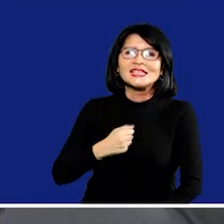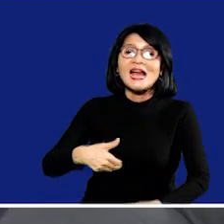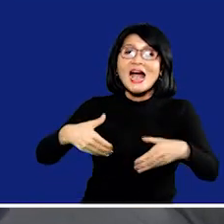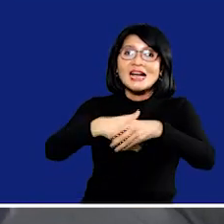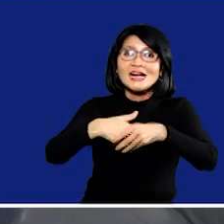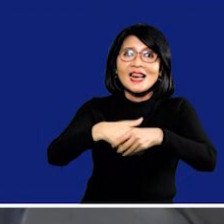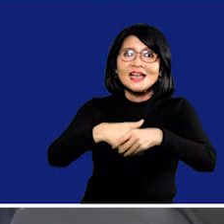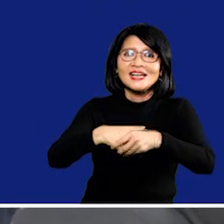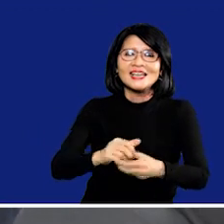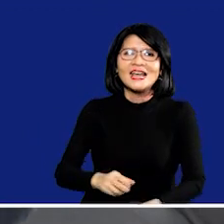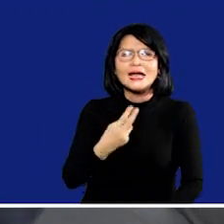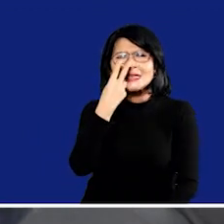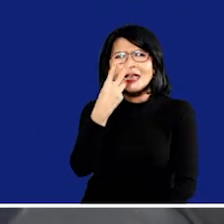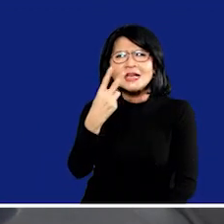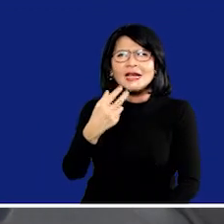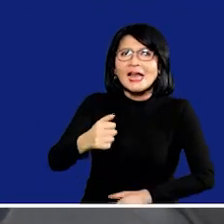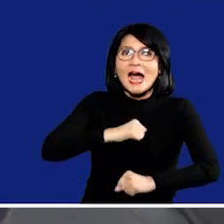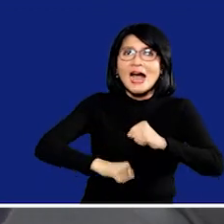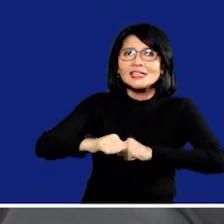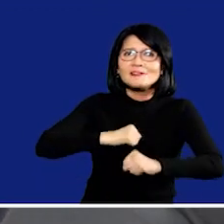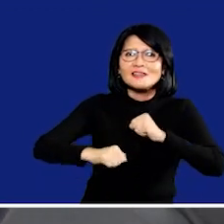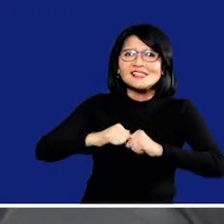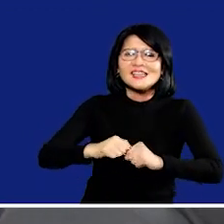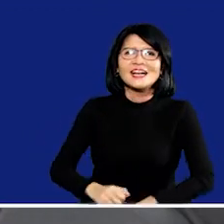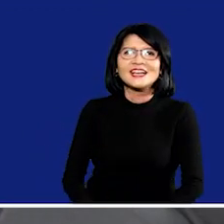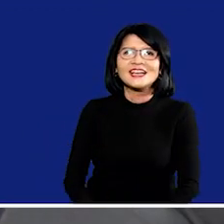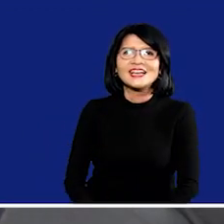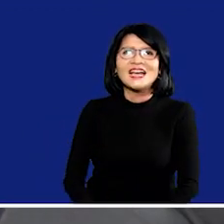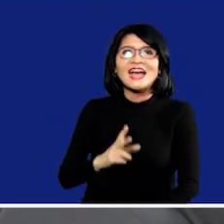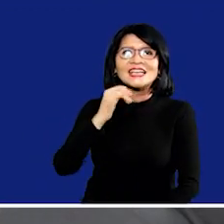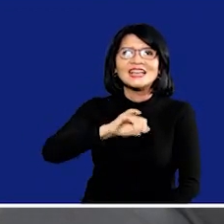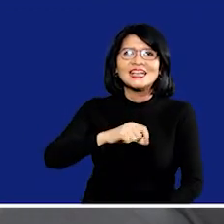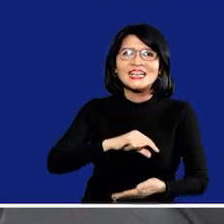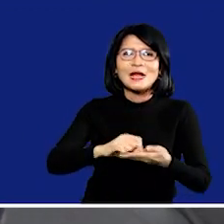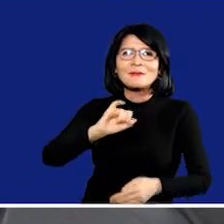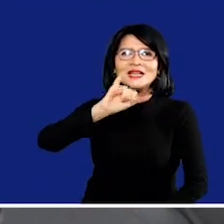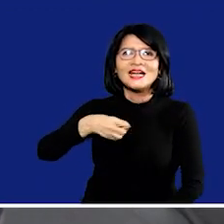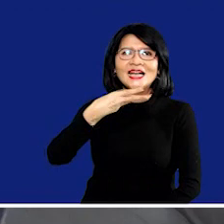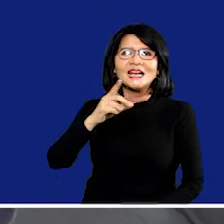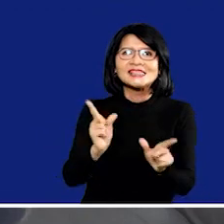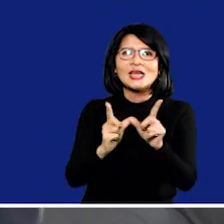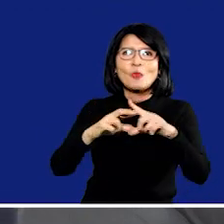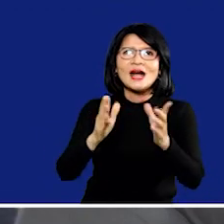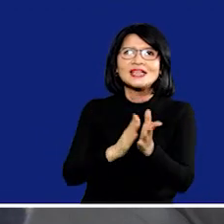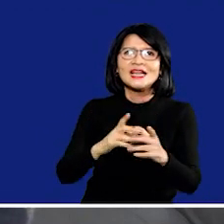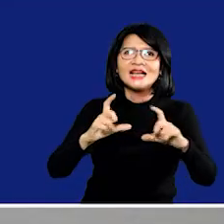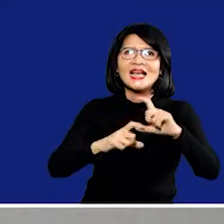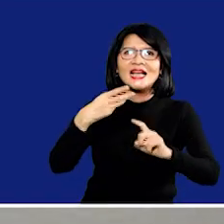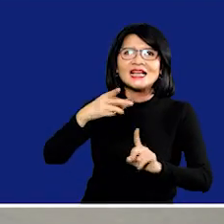lebih dekat, kita lihat aktivitas mereka dengan Jewa dan juga Selvin melalui video berikut